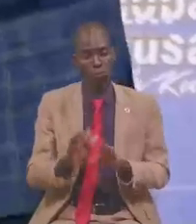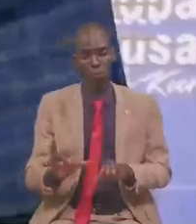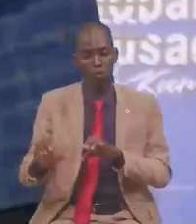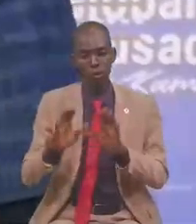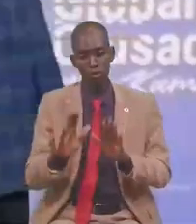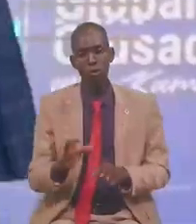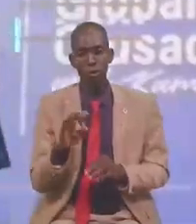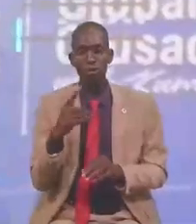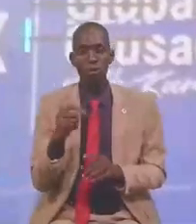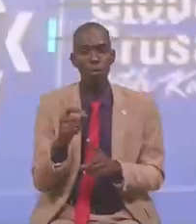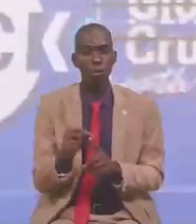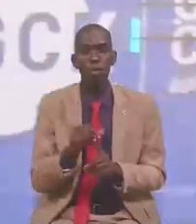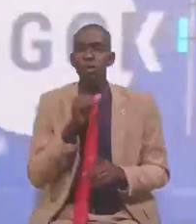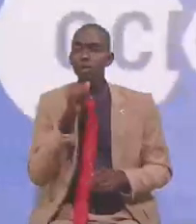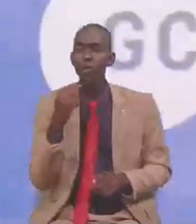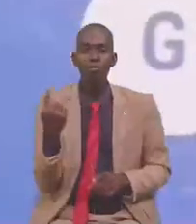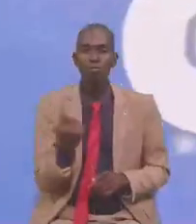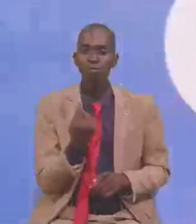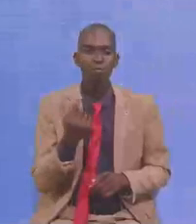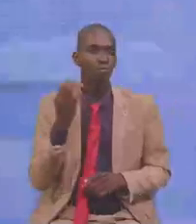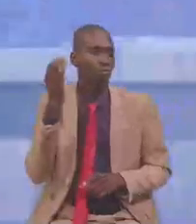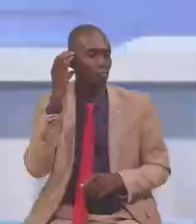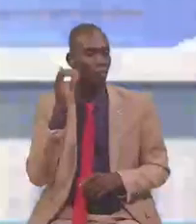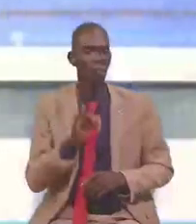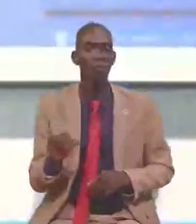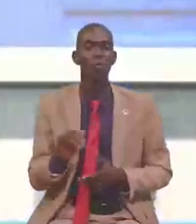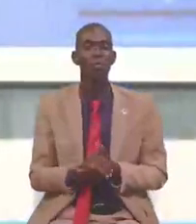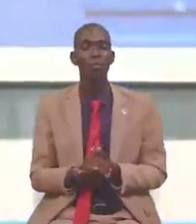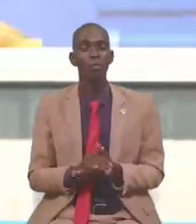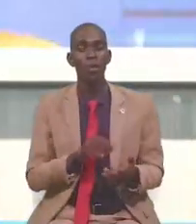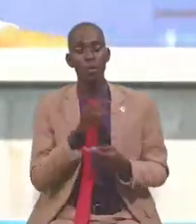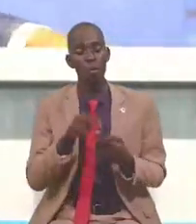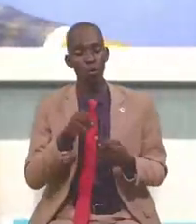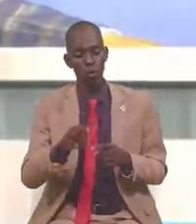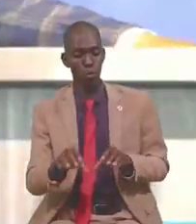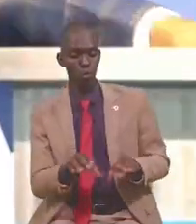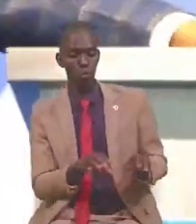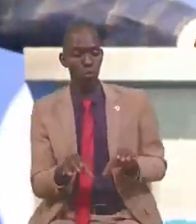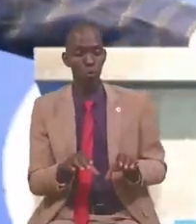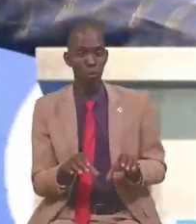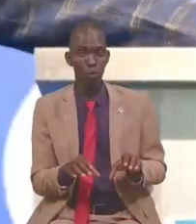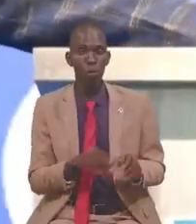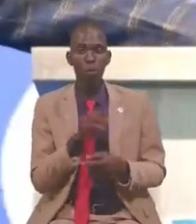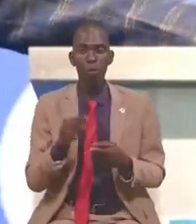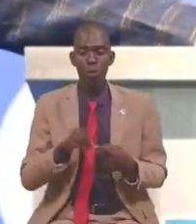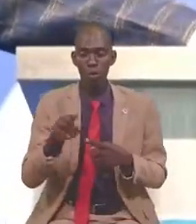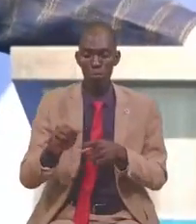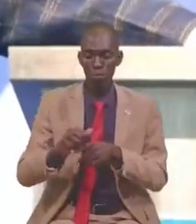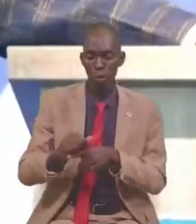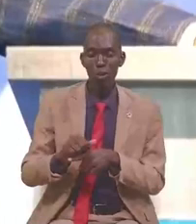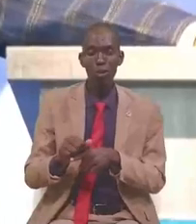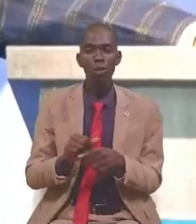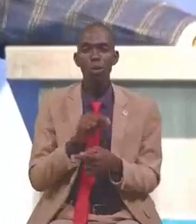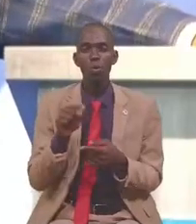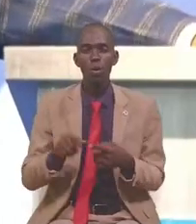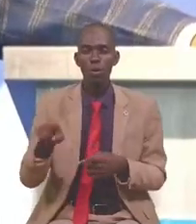parole et ne vous bornez pas à l'écouter. Lorsque vous pratiquez, lorsque vous observez,